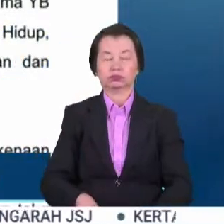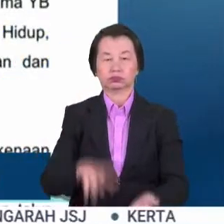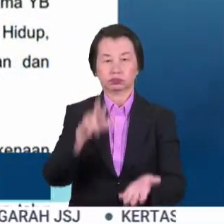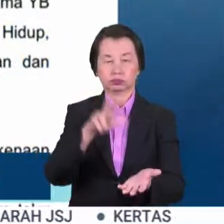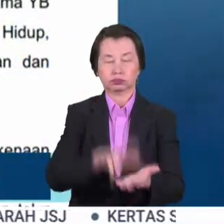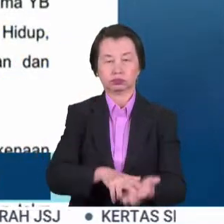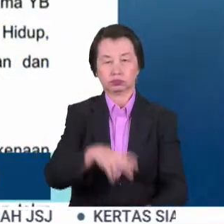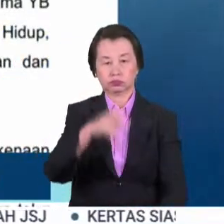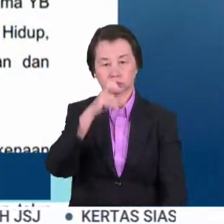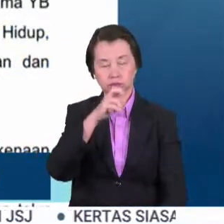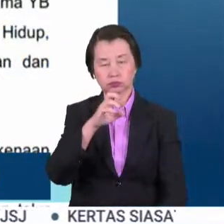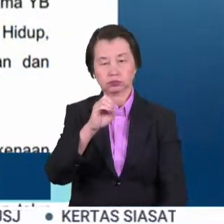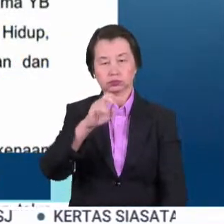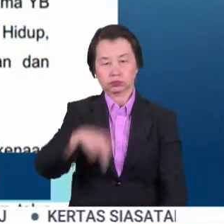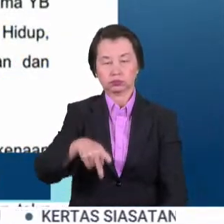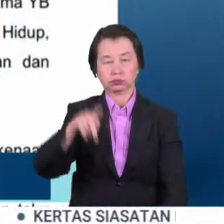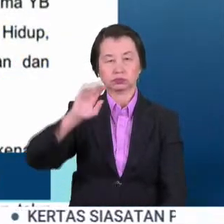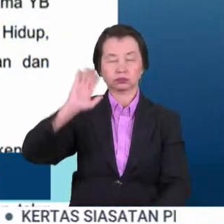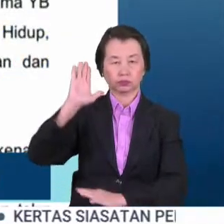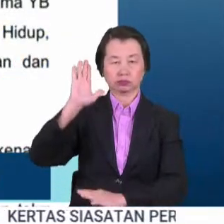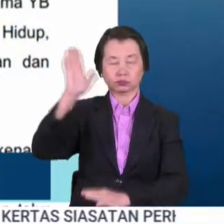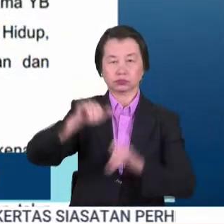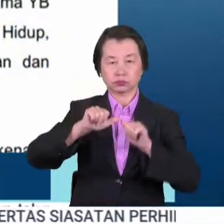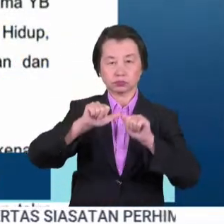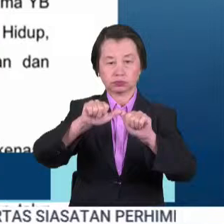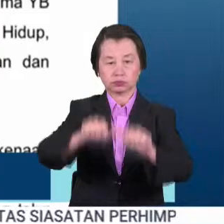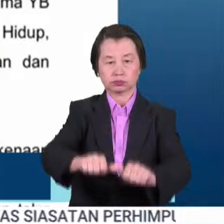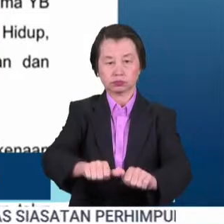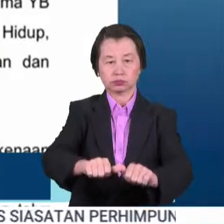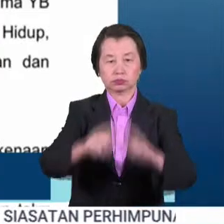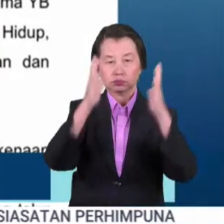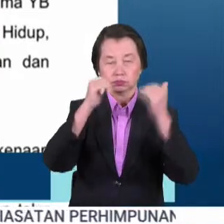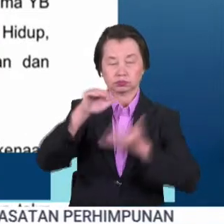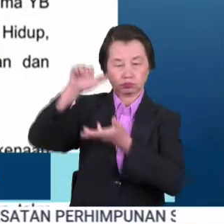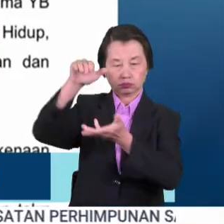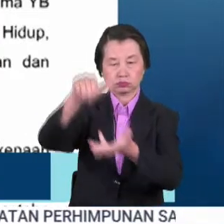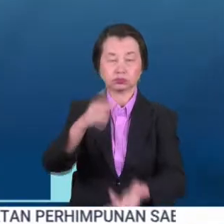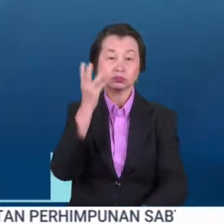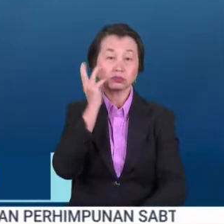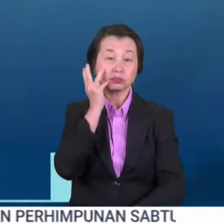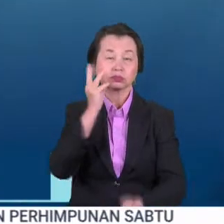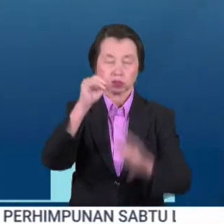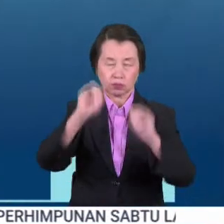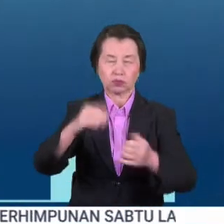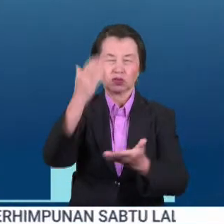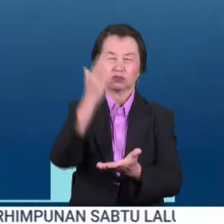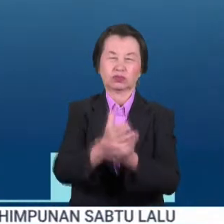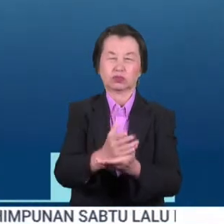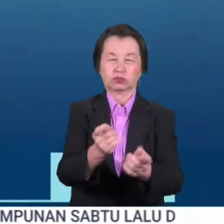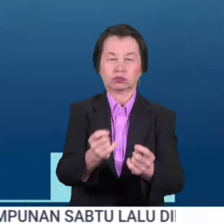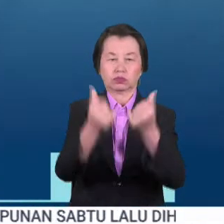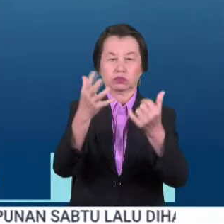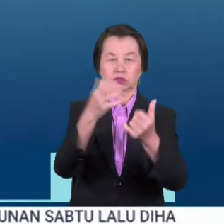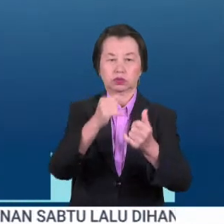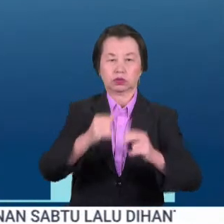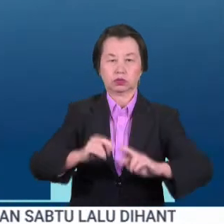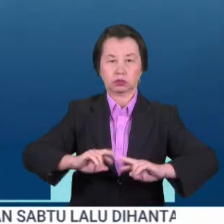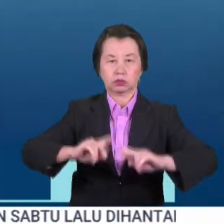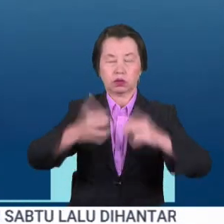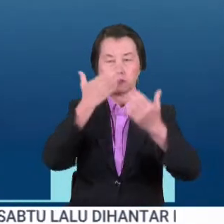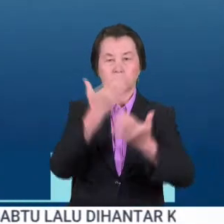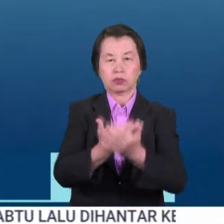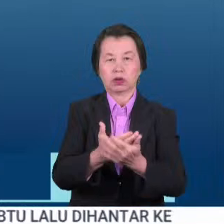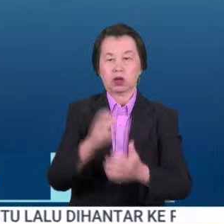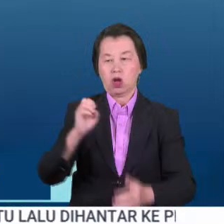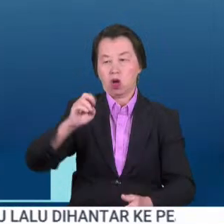Penguatkuasaan bersepadu Objamin akan diteruskan agar kekurangan bekalan beras negara dapat diatasi segera dan dipulihkan.